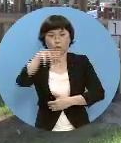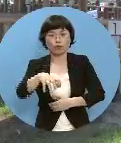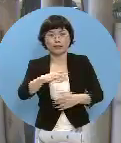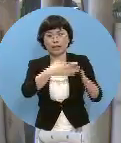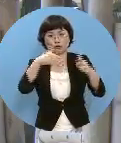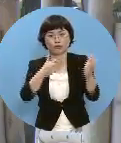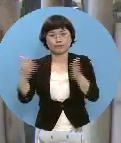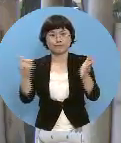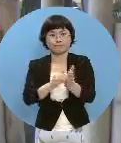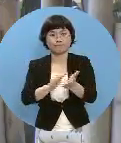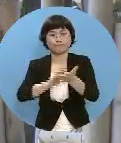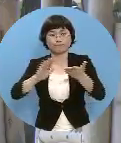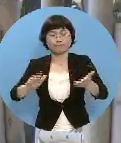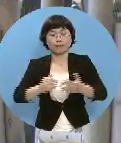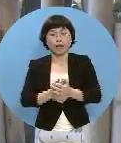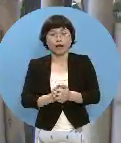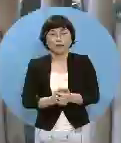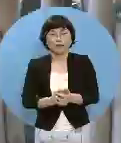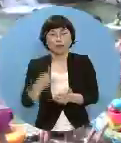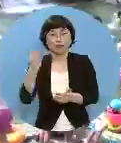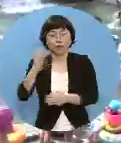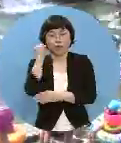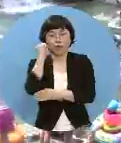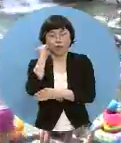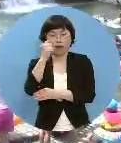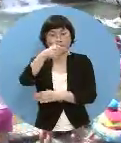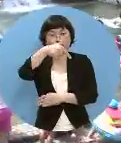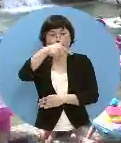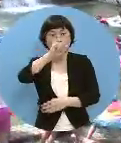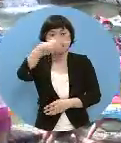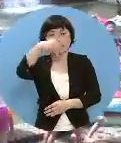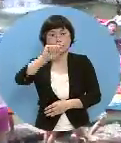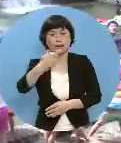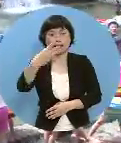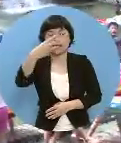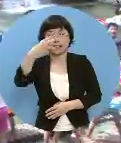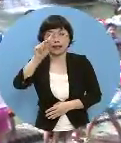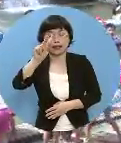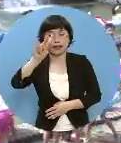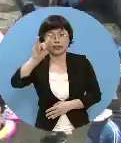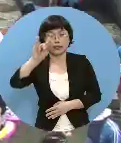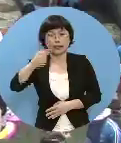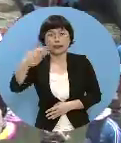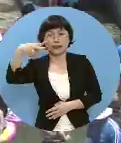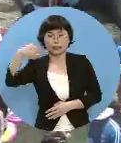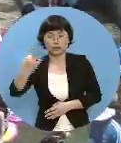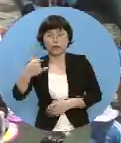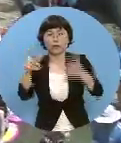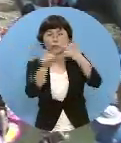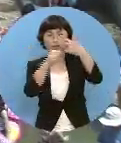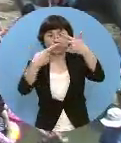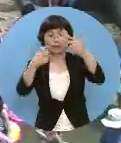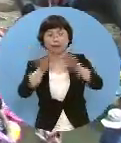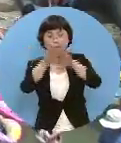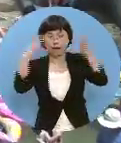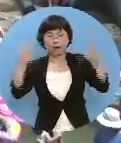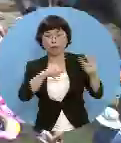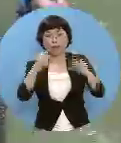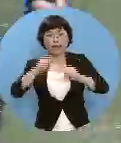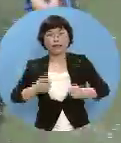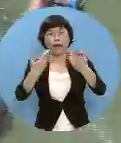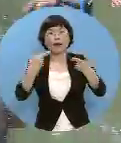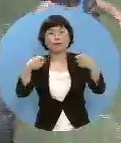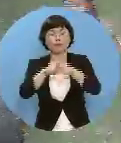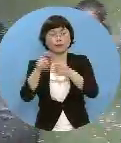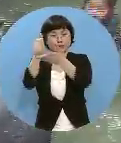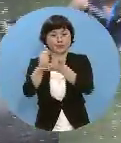편의시설이 마련돼 있습니다. 또 영암 월출산 뱅뱅이골 기차랜드도 11일 개장하고 다양한